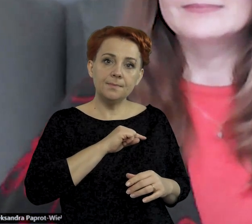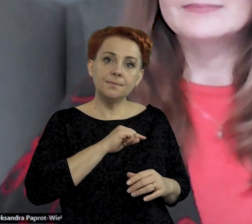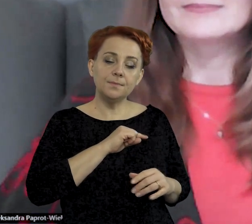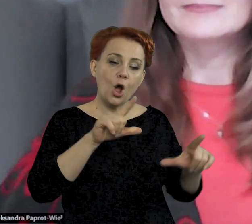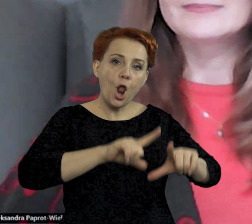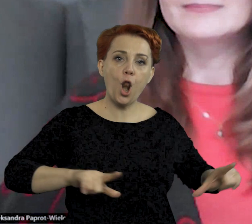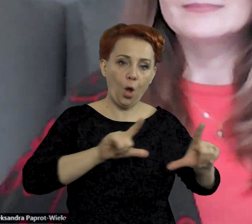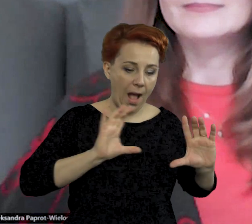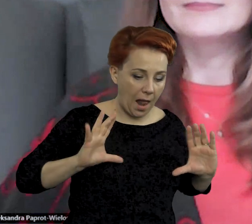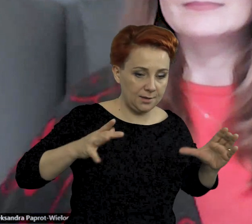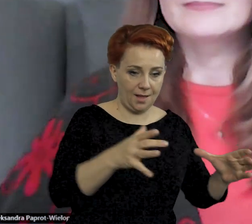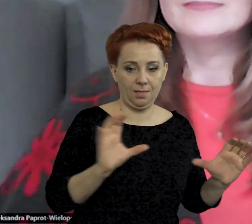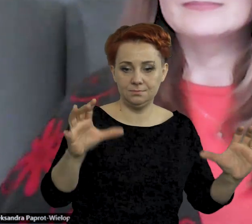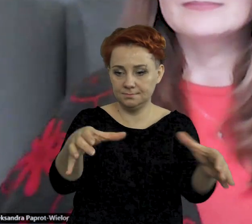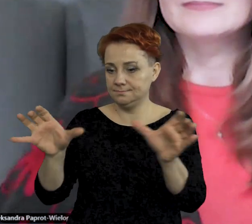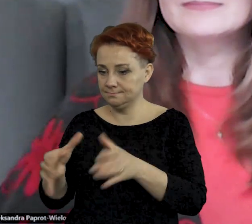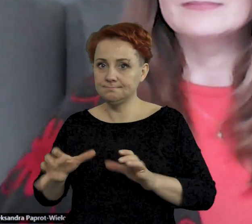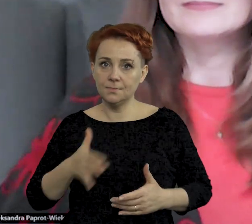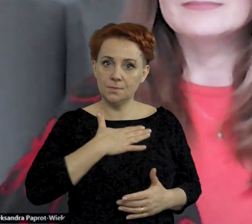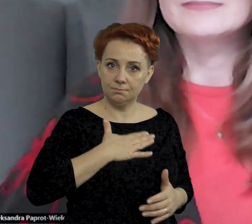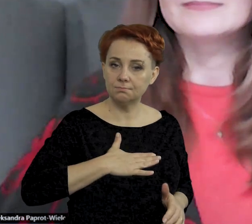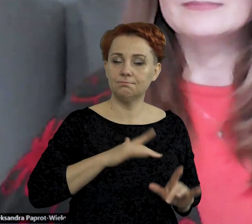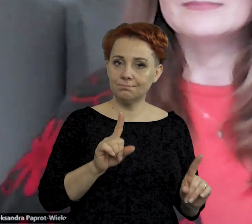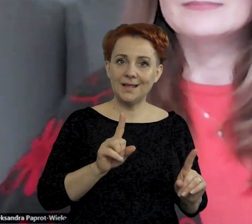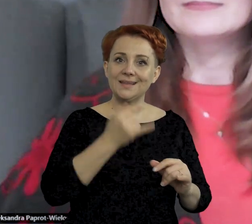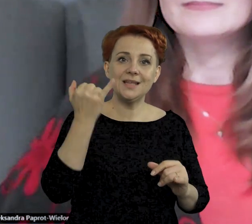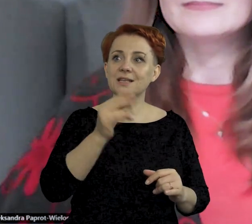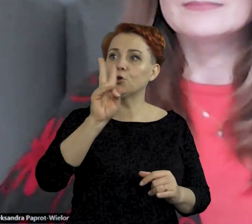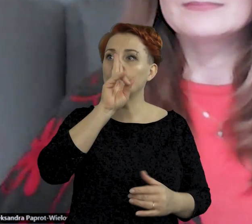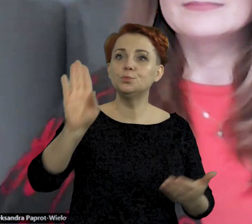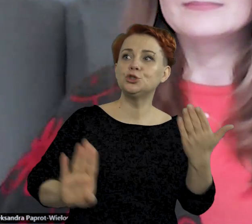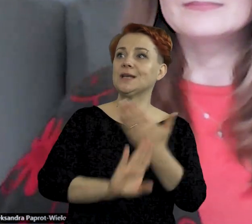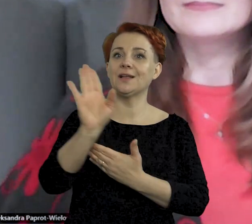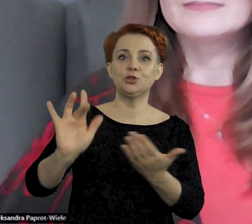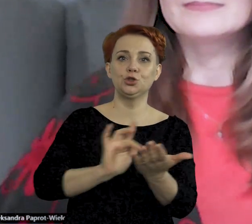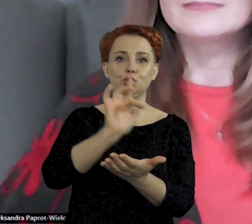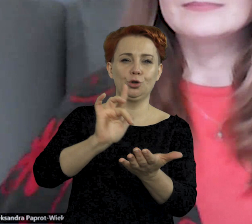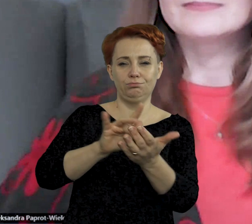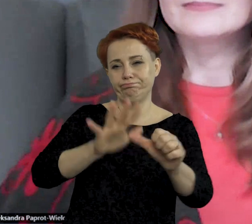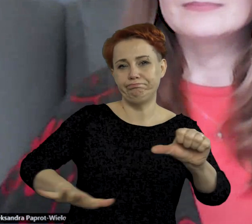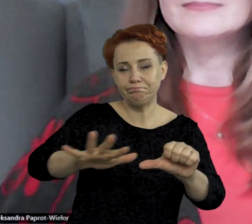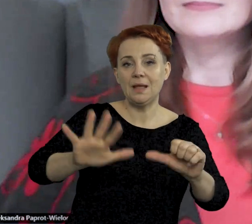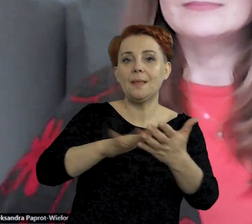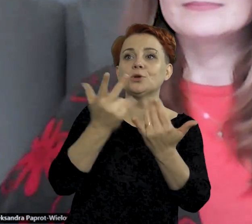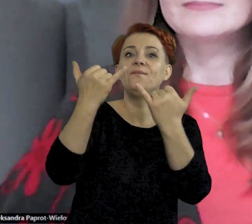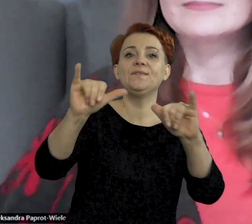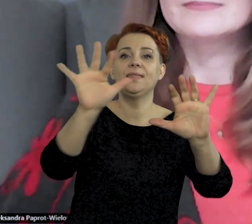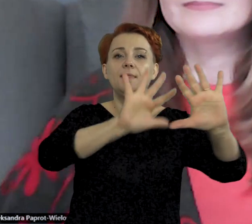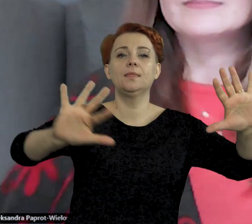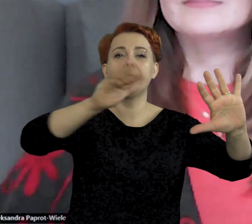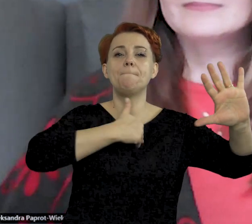perspektywa lokalna. Nie zawsze wiemy o przedstawicielach naszego środowiska, którzy działali w zupełnie innej części